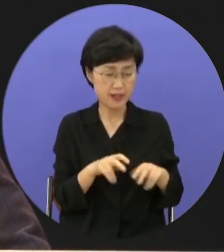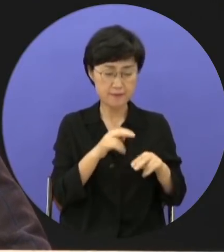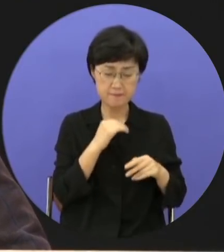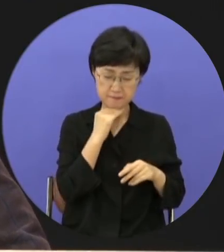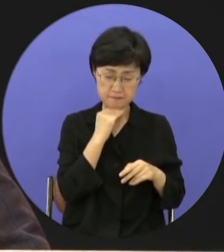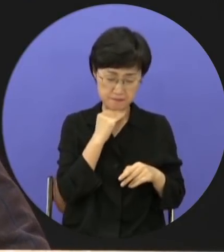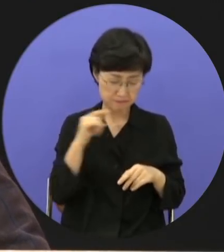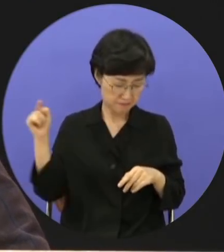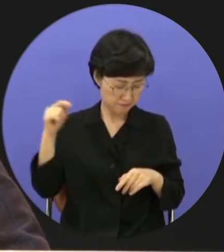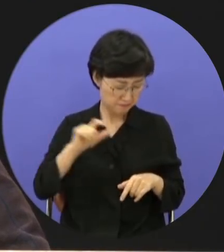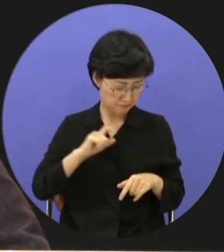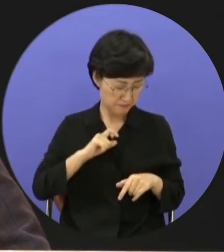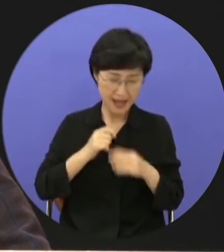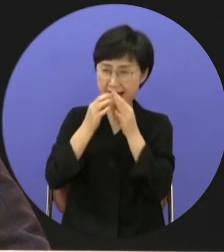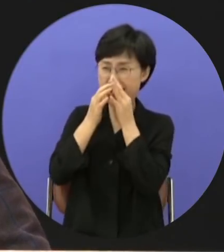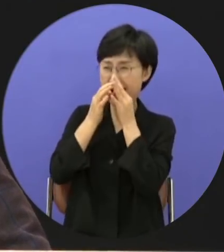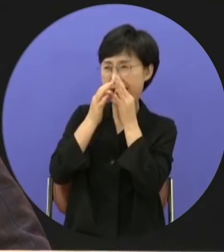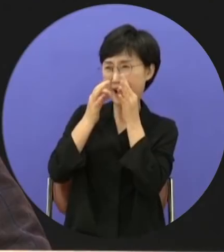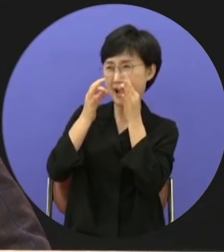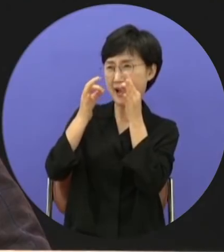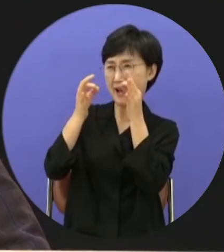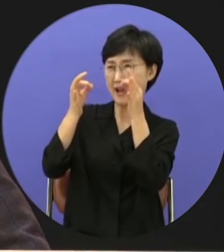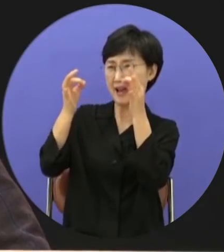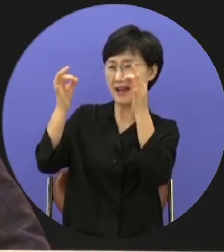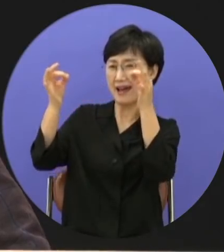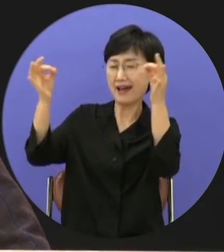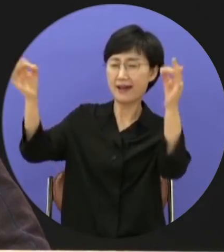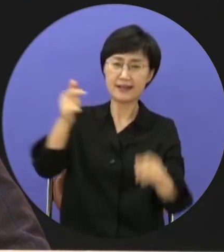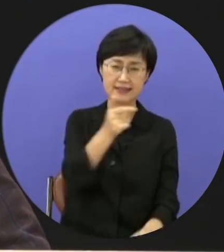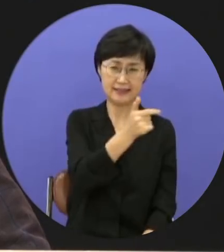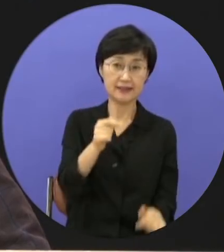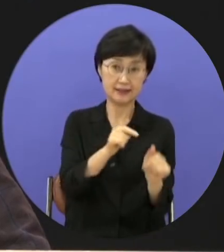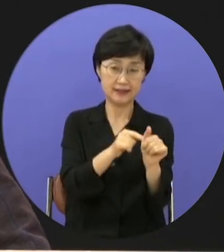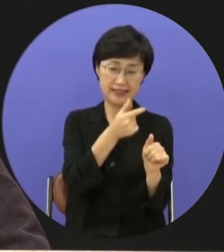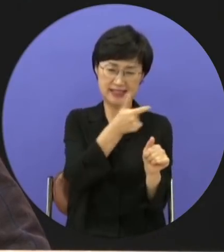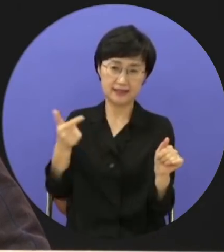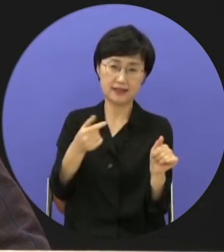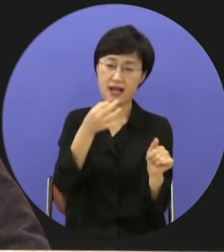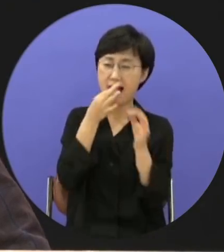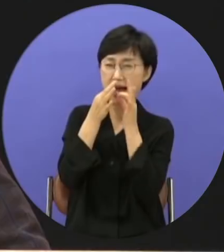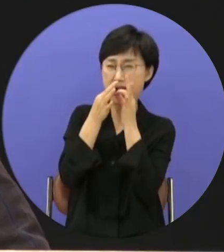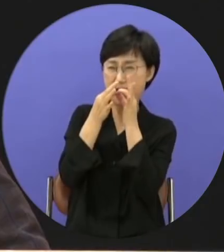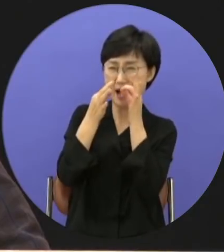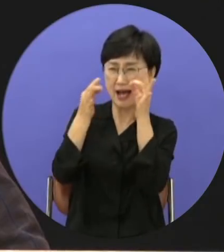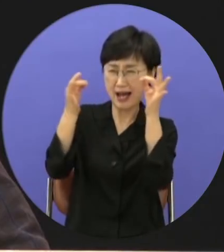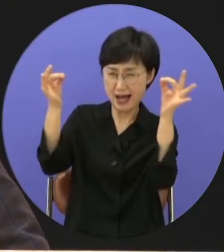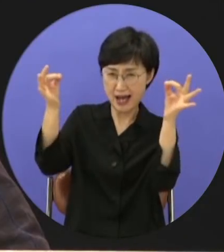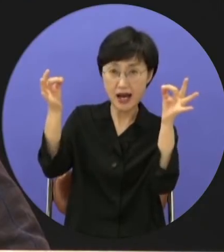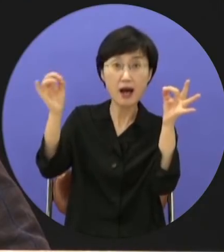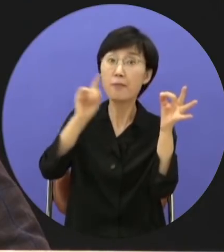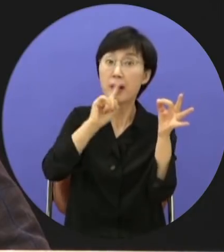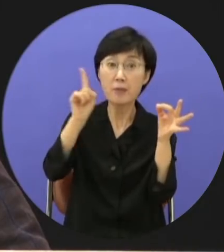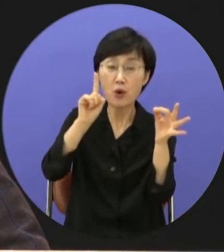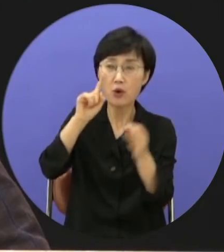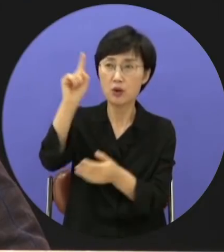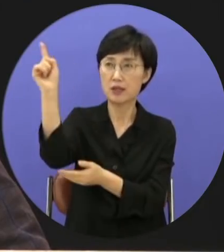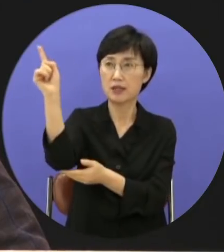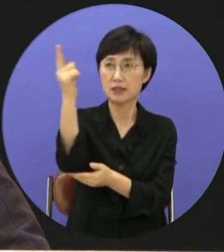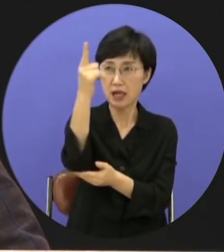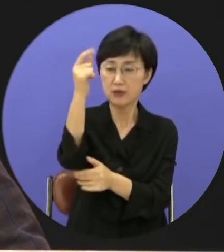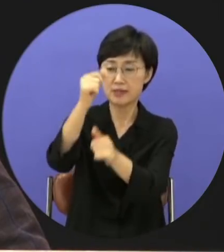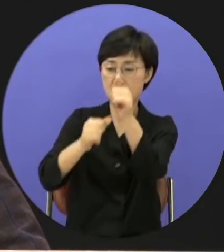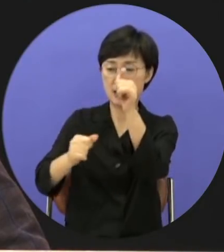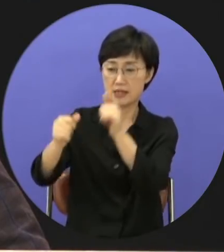겁니다. And that's why he shouts and cries out to him. 큰 소리로 다윗의 자손 예수여